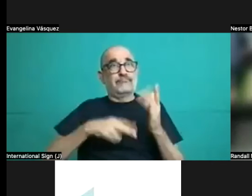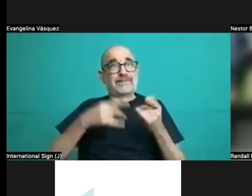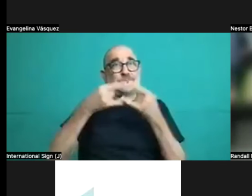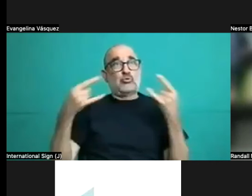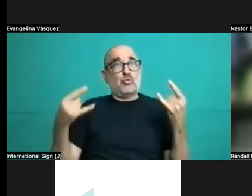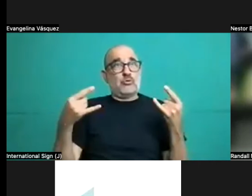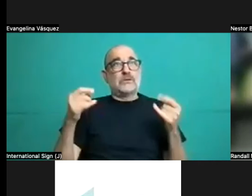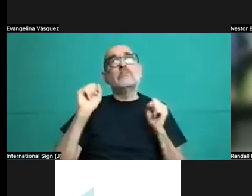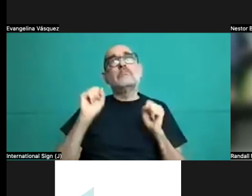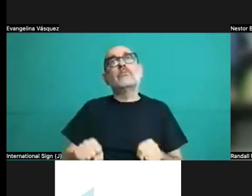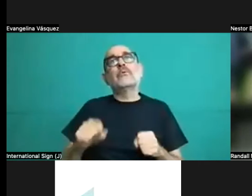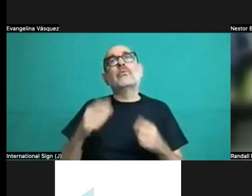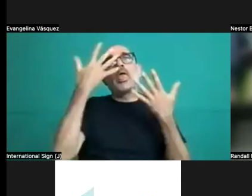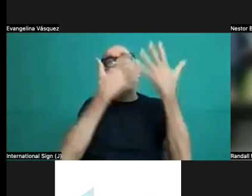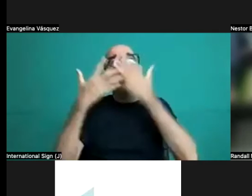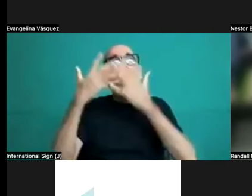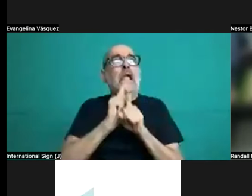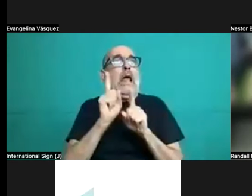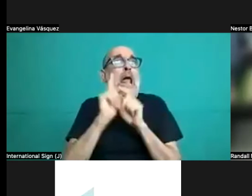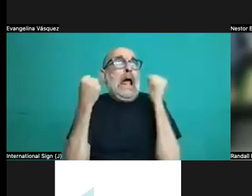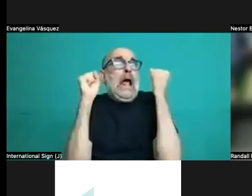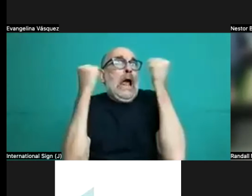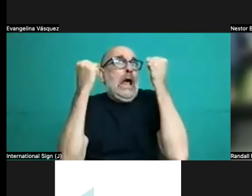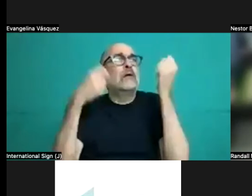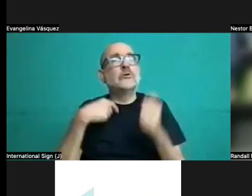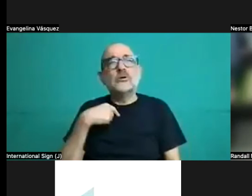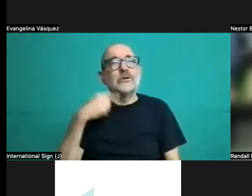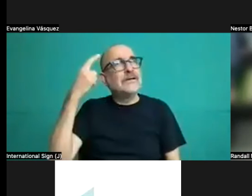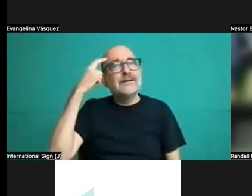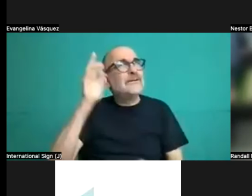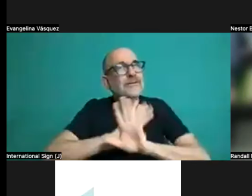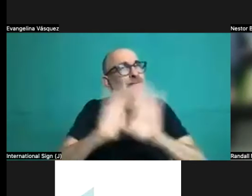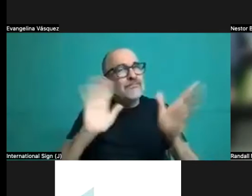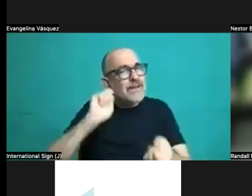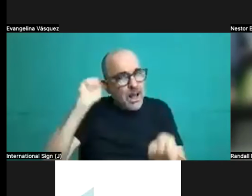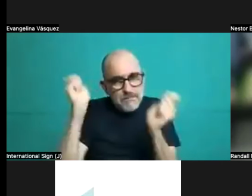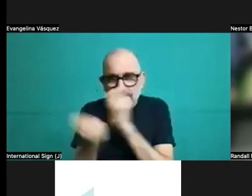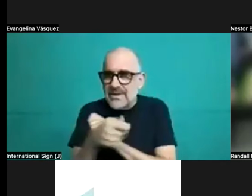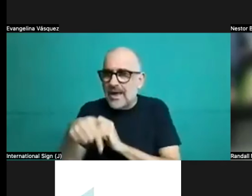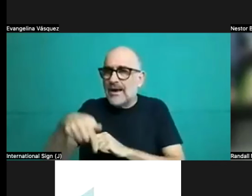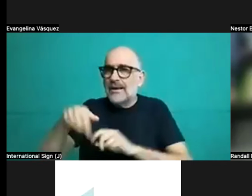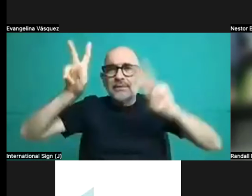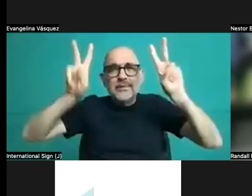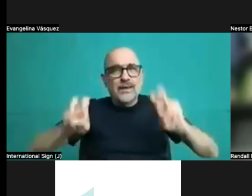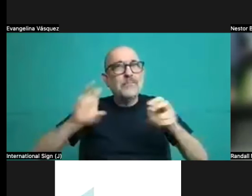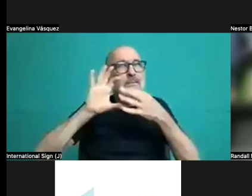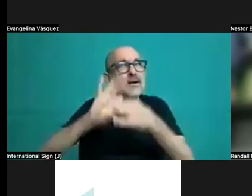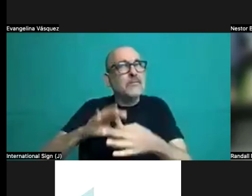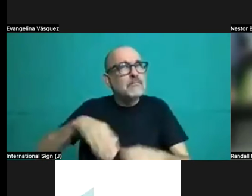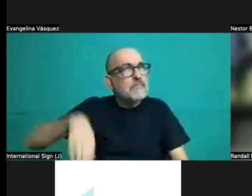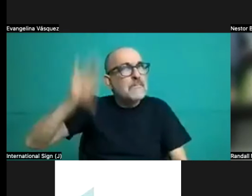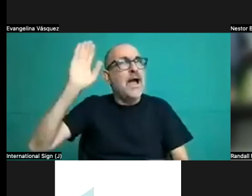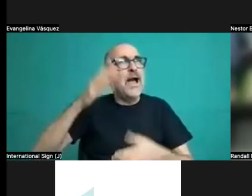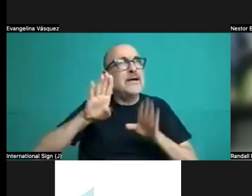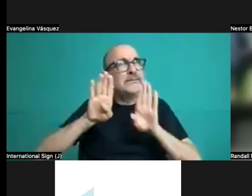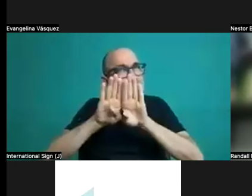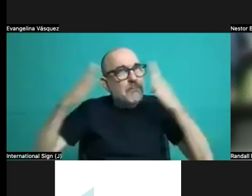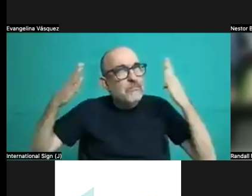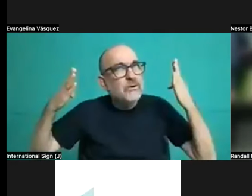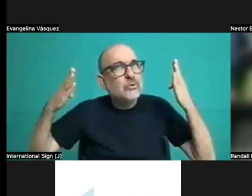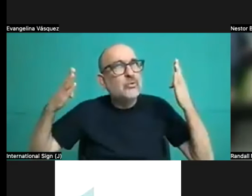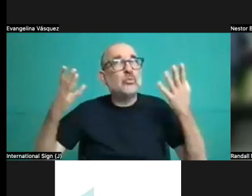plus d'ouverture là-dessus. Mais il reste quand même des défis importants. Souvent, au niveau de nos pays, de nos modèles de